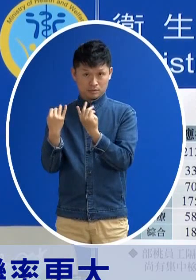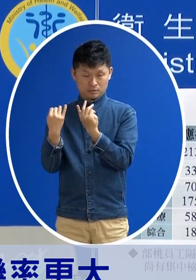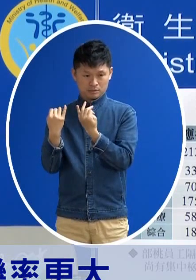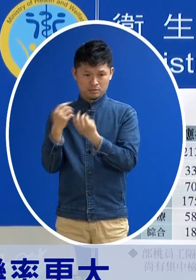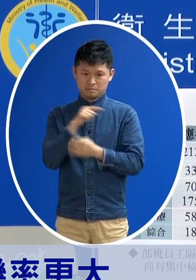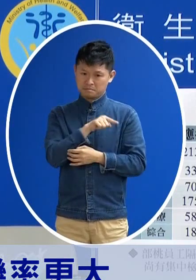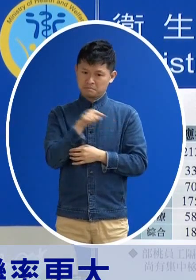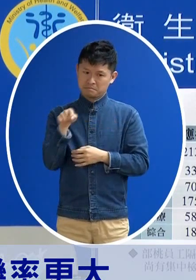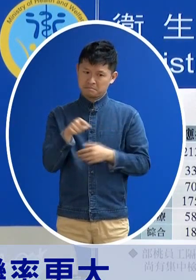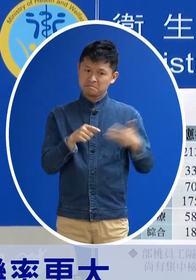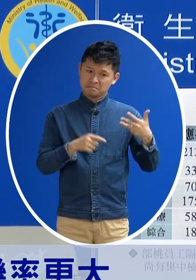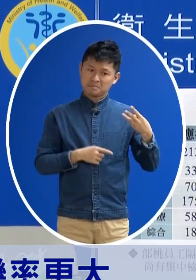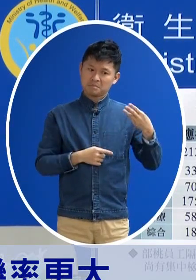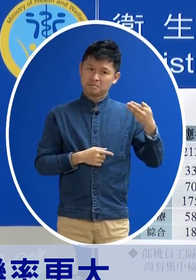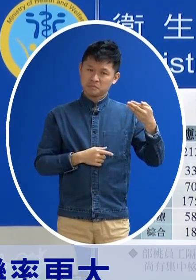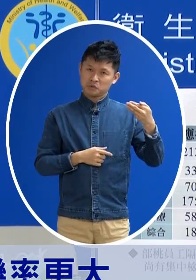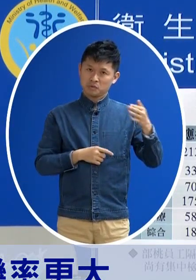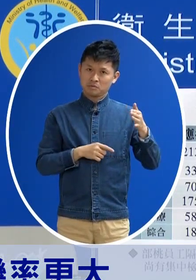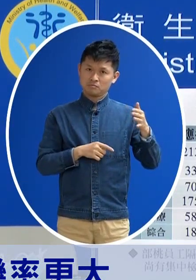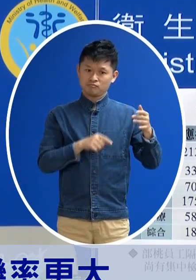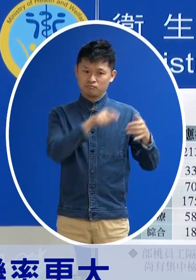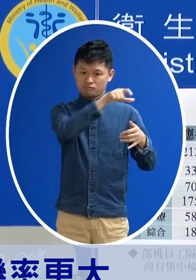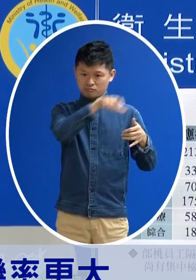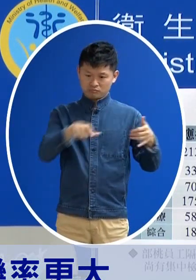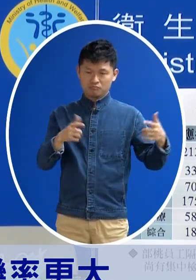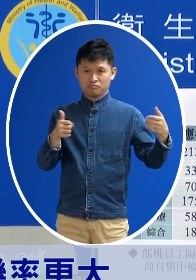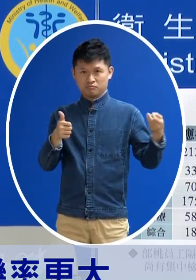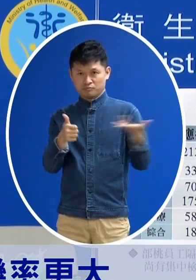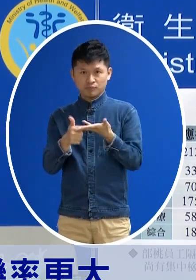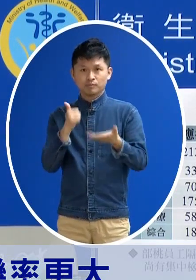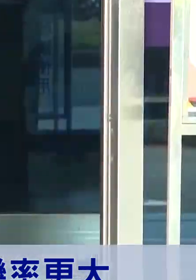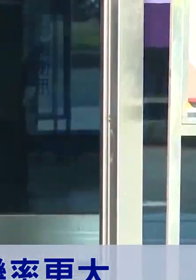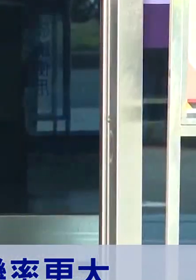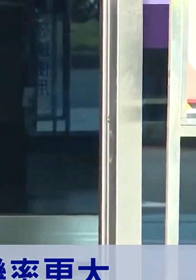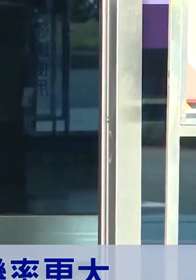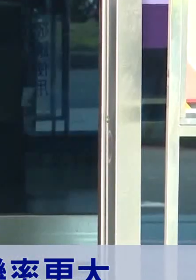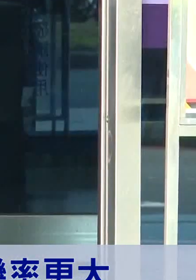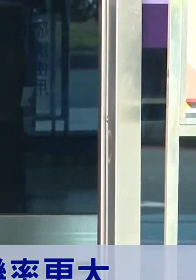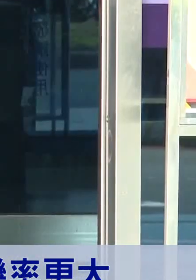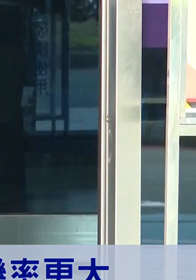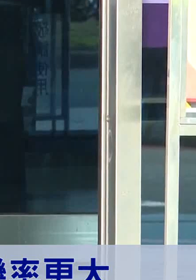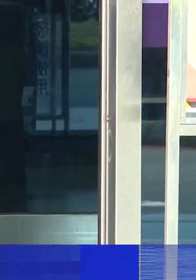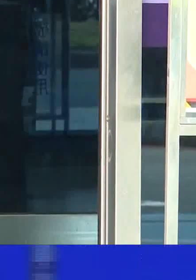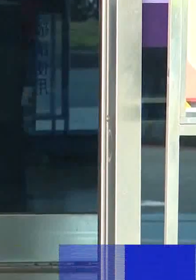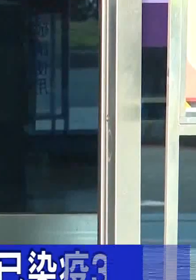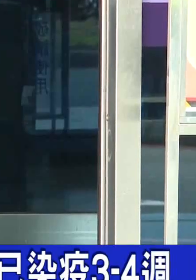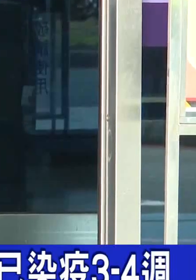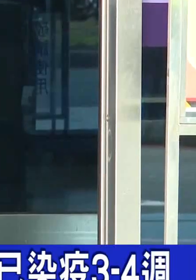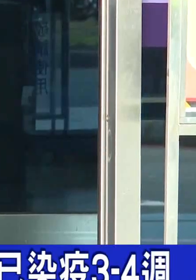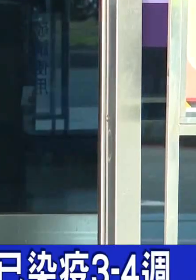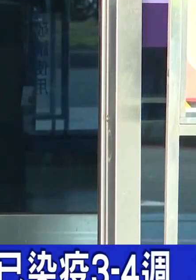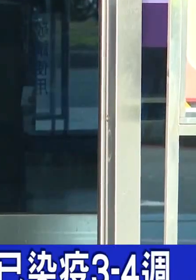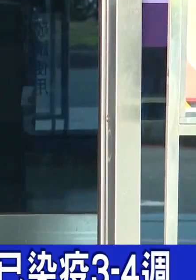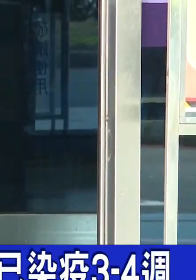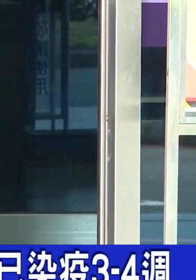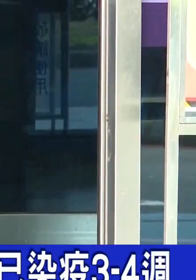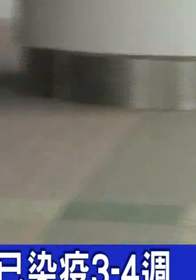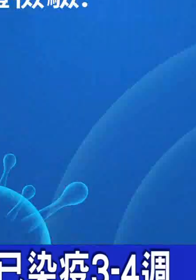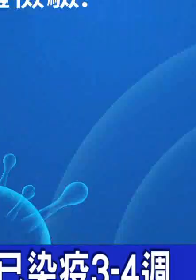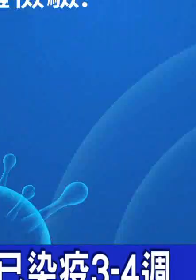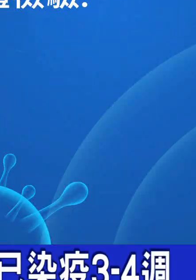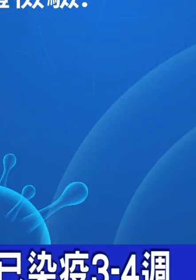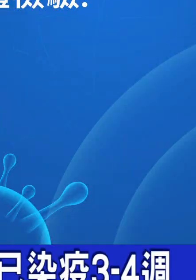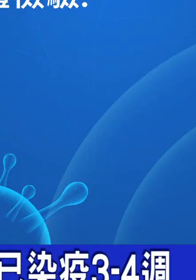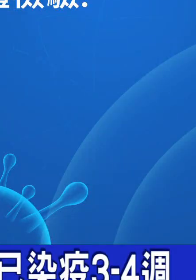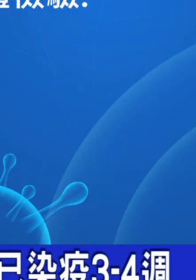也许是839直接传给他的几率可能更大一点。 推测案839传染给案924的几率最大。看